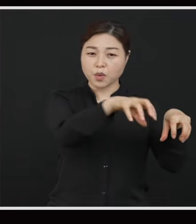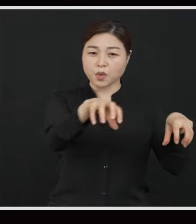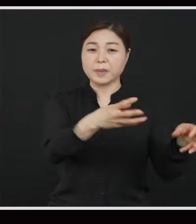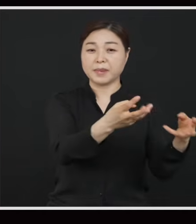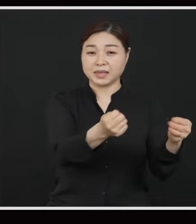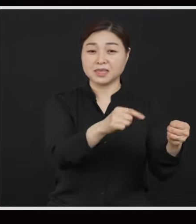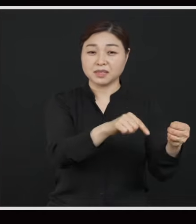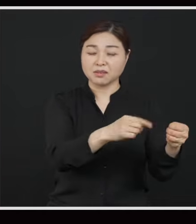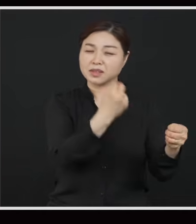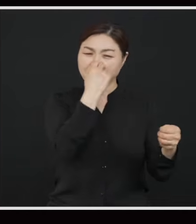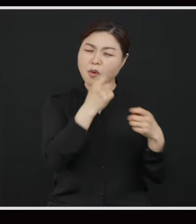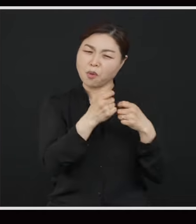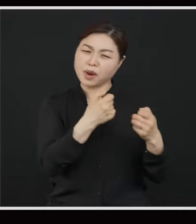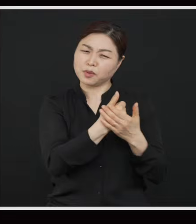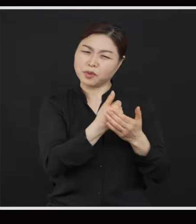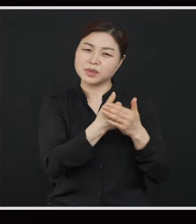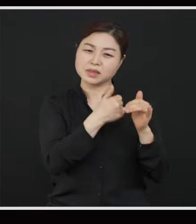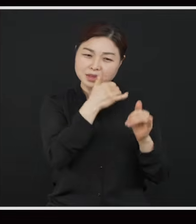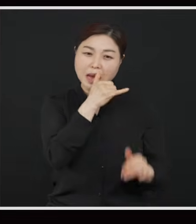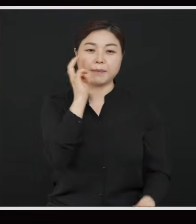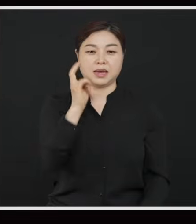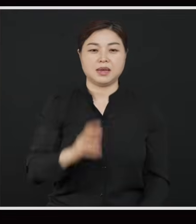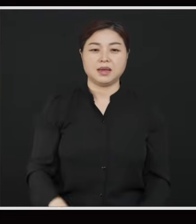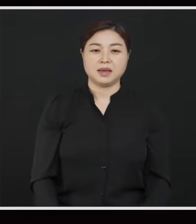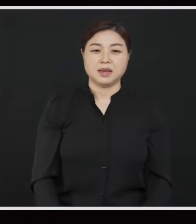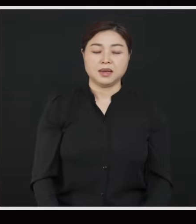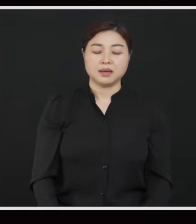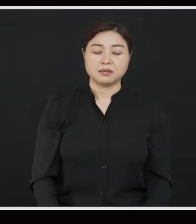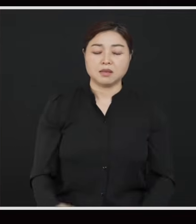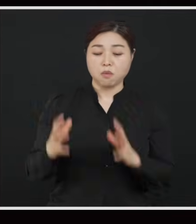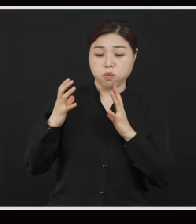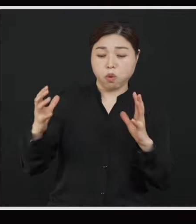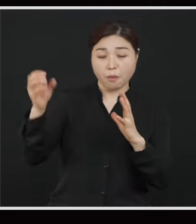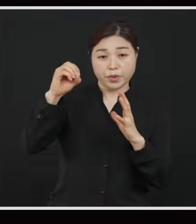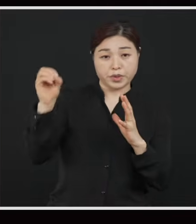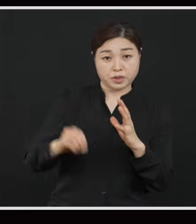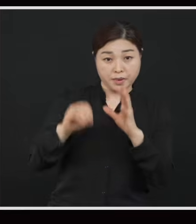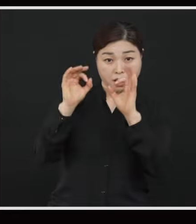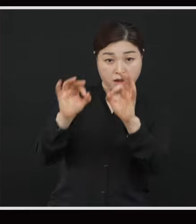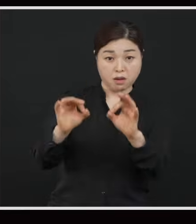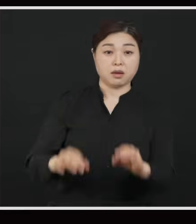기여하는 것이 있겠죠. 근데 비만율 한번 보세요.